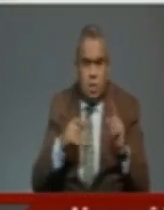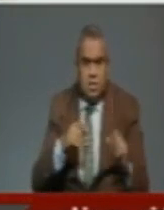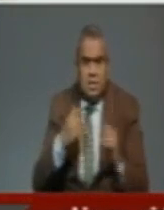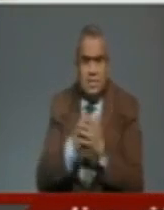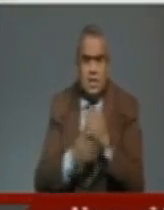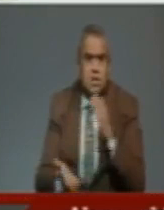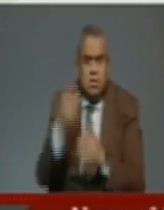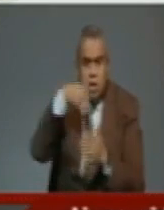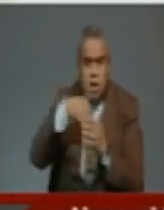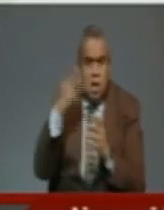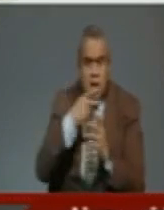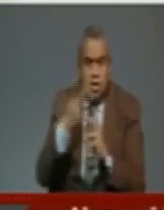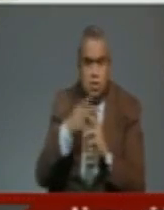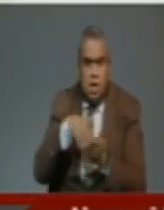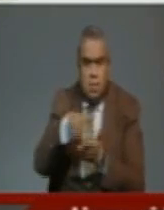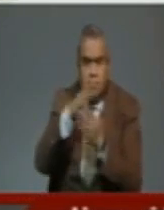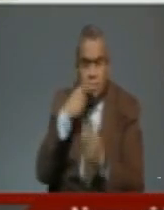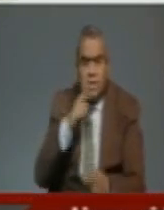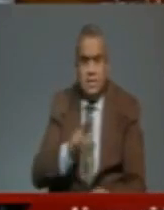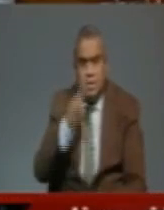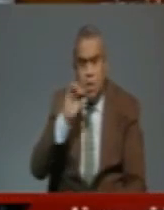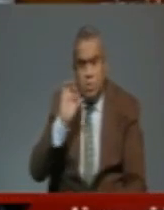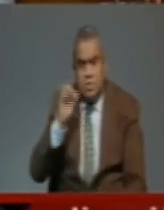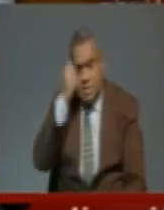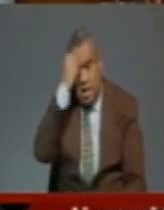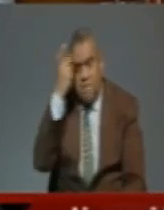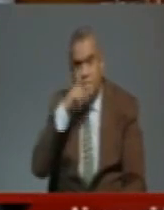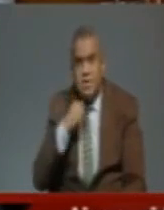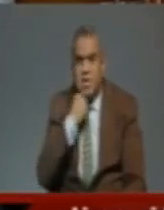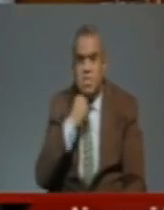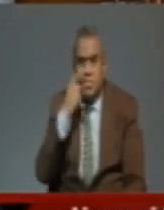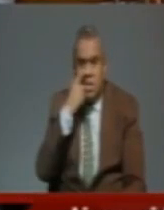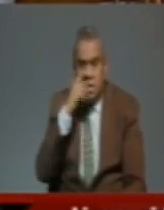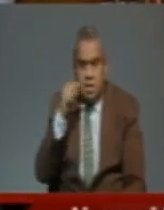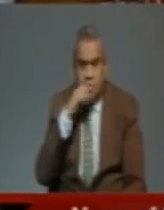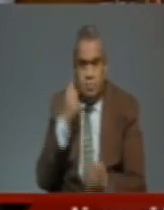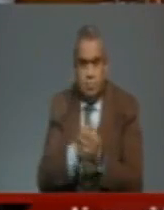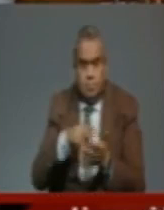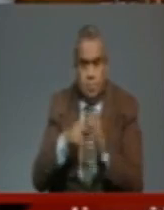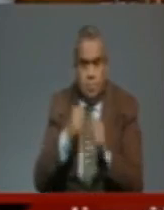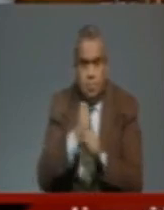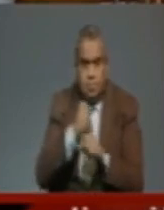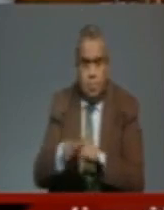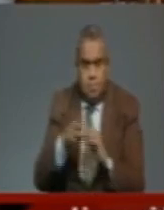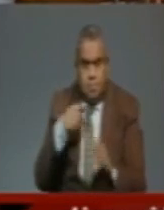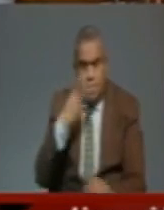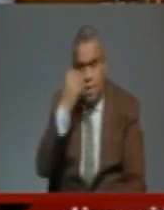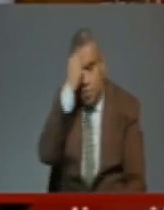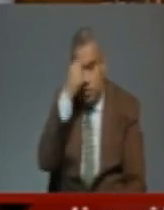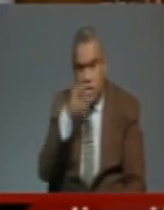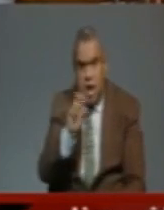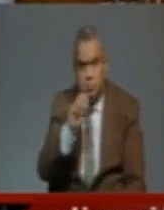709 حاويه و7000 طن بضائع. ودول ان شاء الله يا فندم باذن الله ايضا في نهايه 24/25 يكونوا عندنا ان شاء